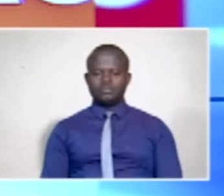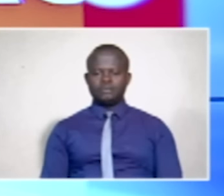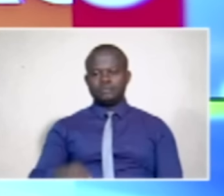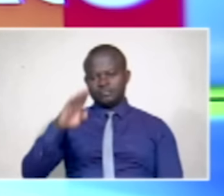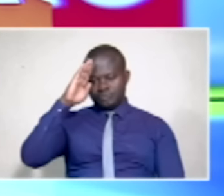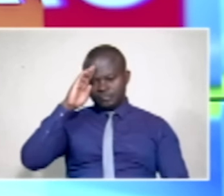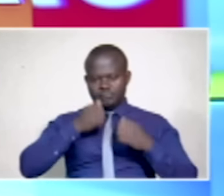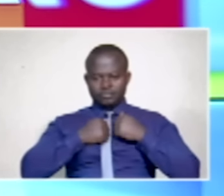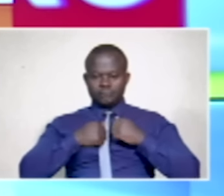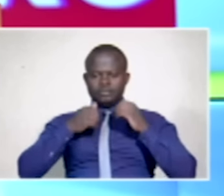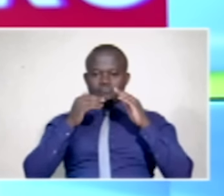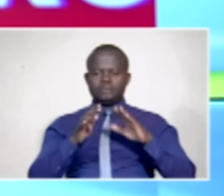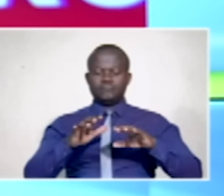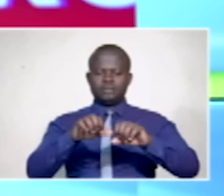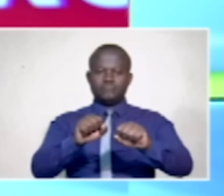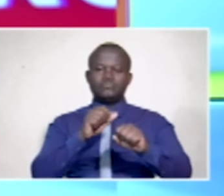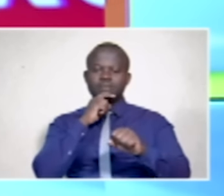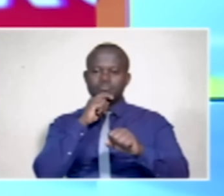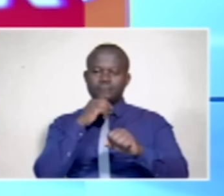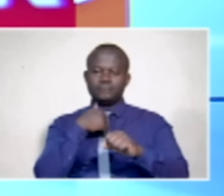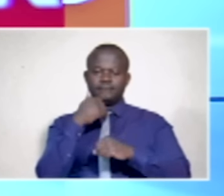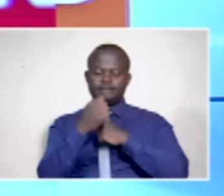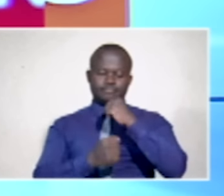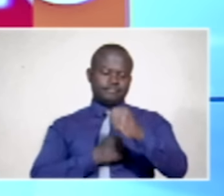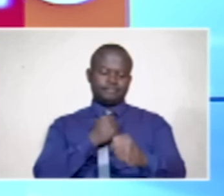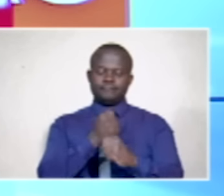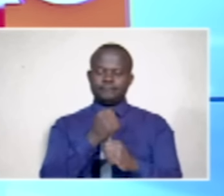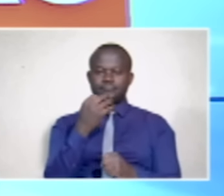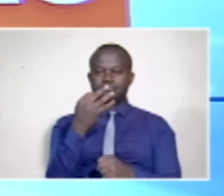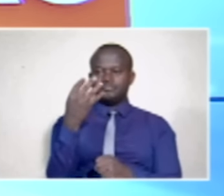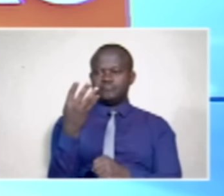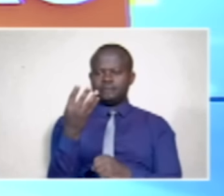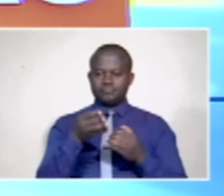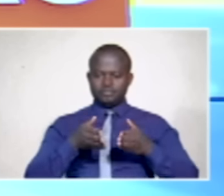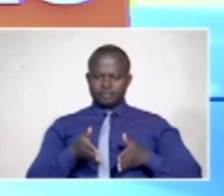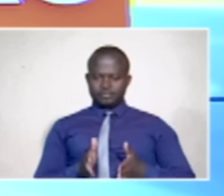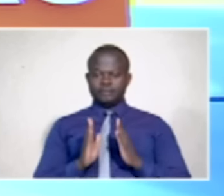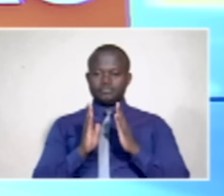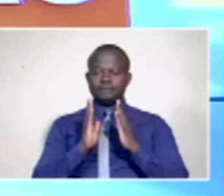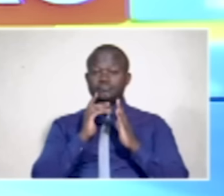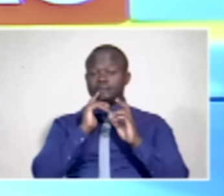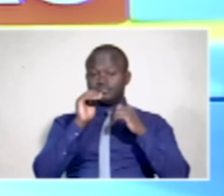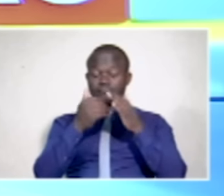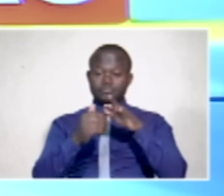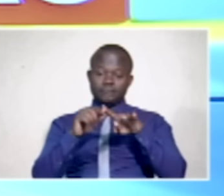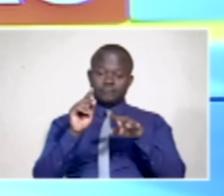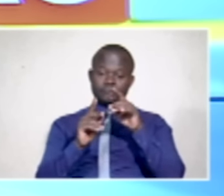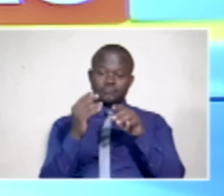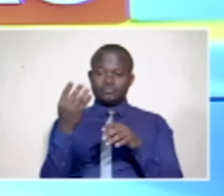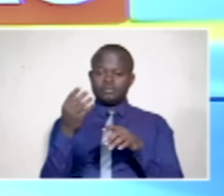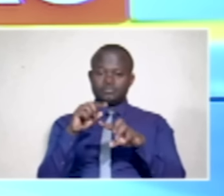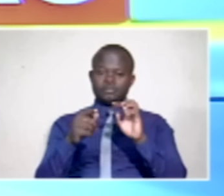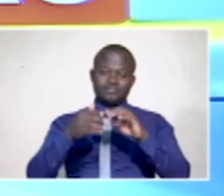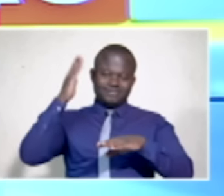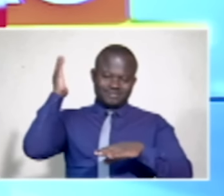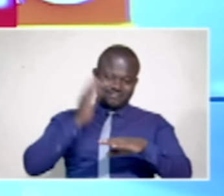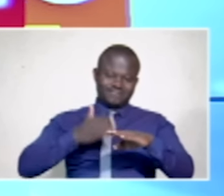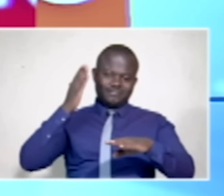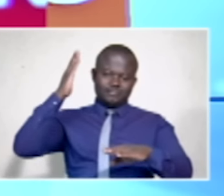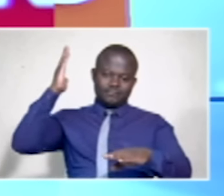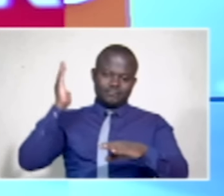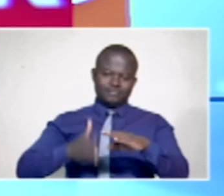Polisi y'u Rwanda yataye muri yombi umugabo w'imyaka 34 y'amavuko arakekwaho kwica abantu bane abandi akabaca zimwe mu